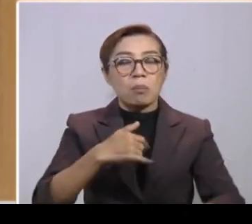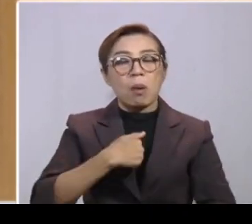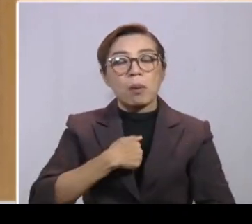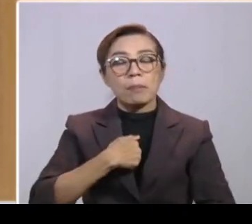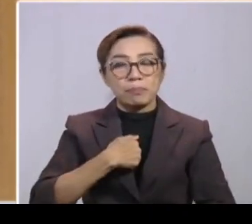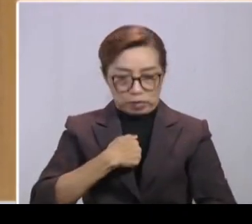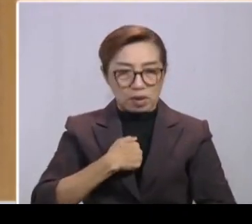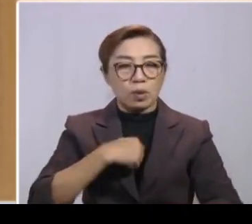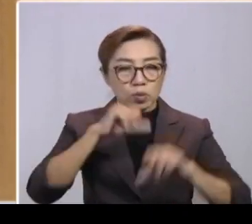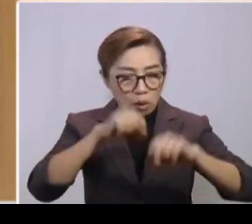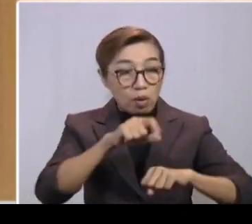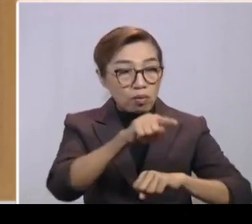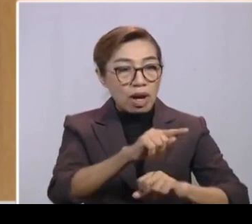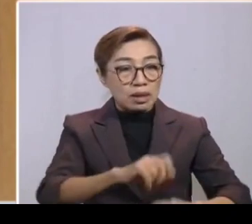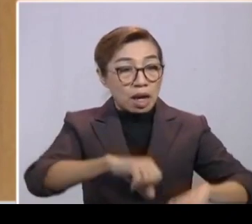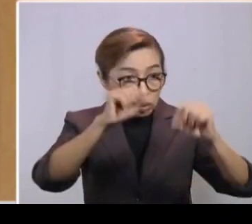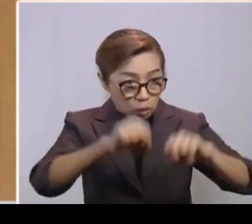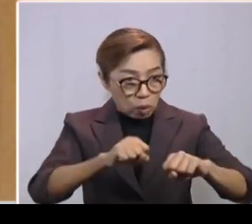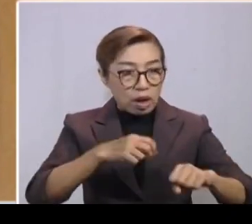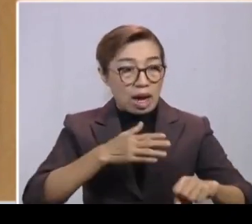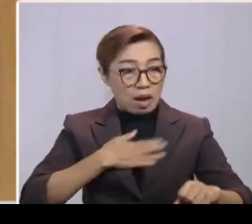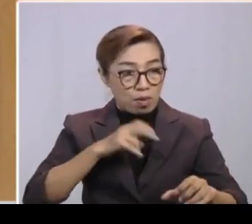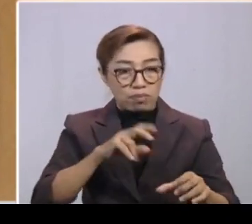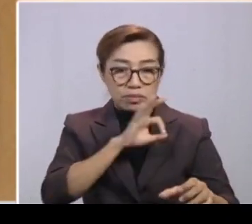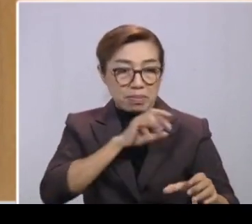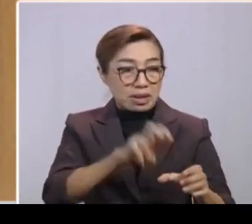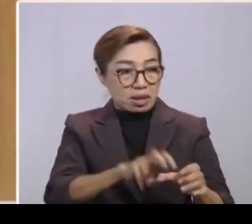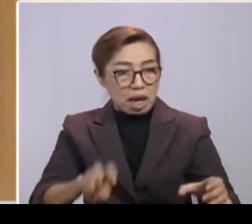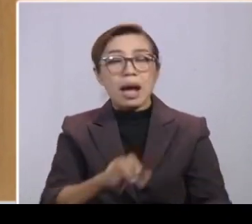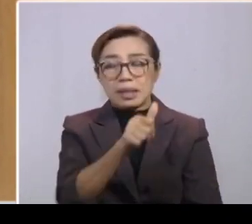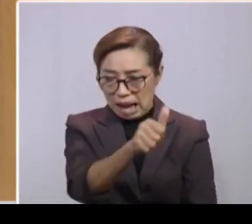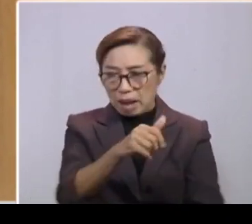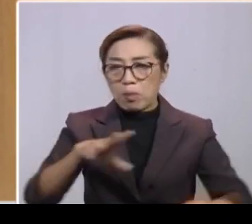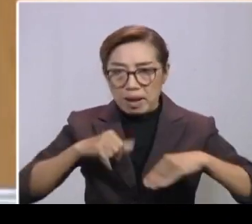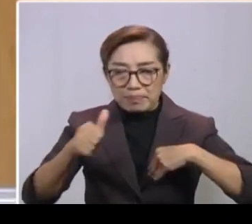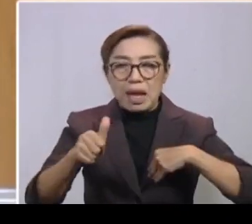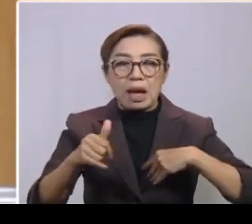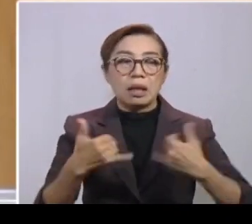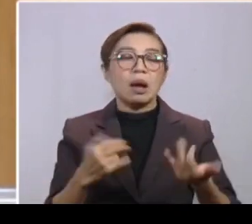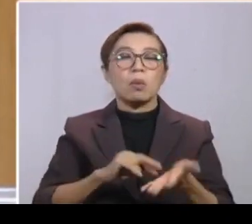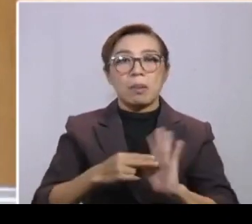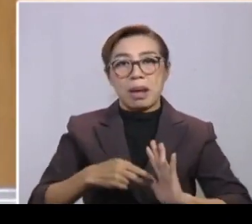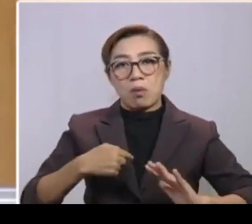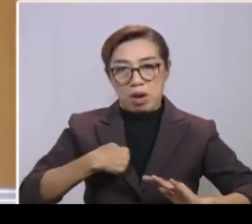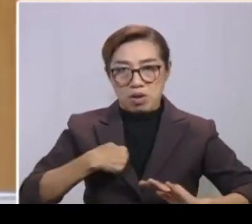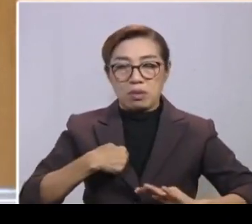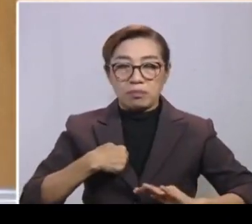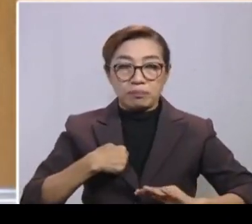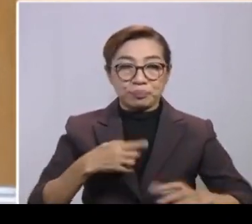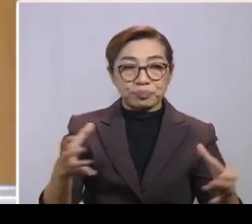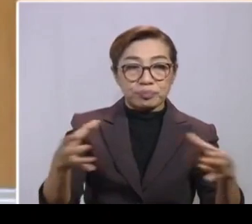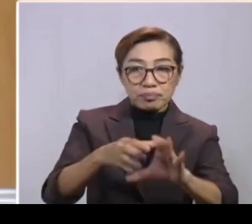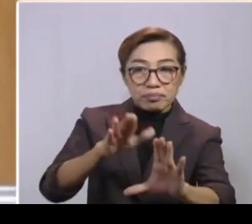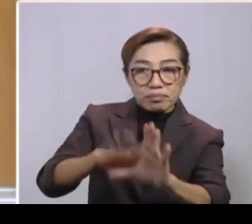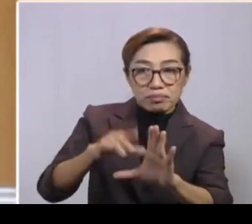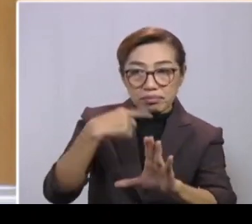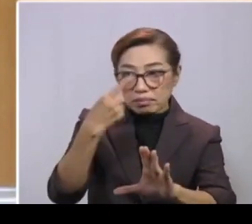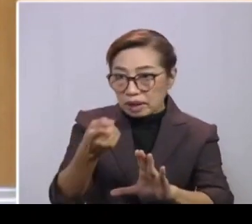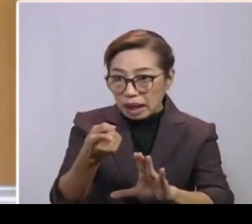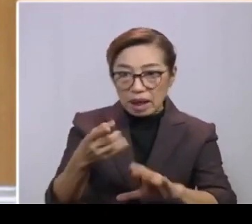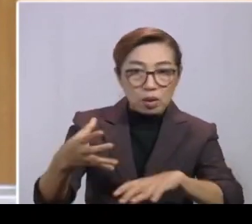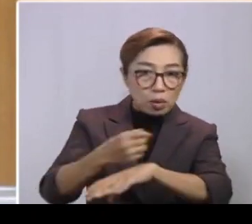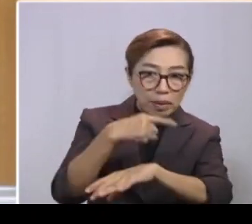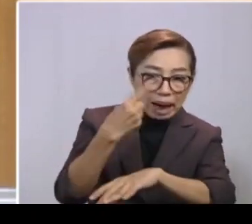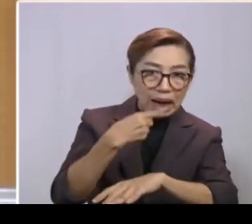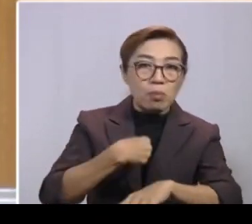ให้ว่าผมพร้อมที่จะน้อมรับมติของพรรคเพราะฉะนั้นหลังจากนี้เป็นการตัดสินใจของผมเองนะครับว่าผมจะอยู่ที่พรรคไหนแต่แน่นอนก็ต้องเป็น